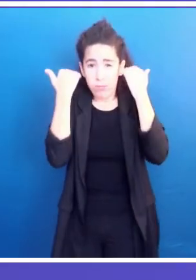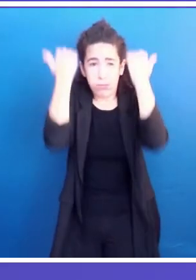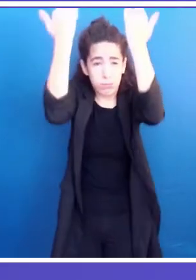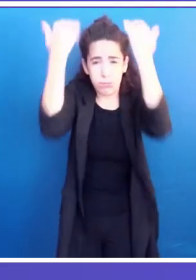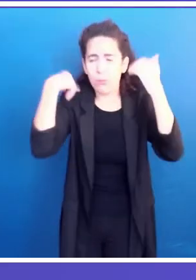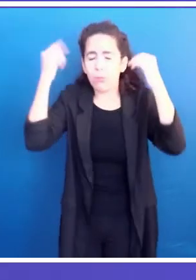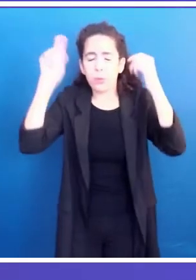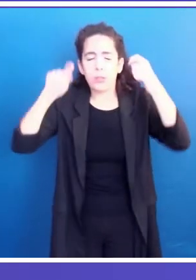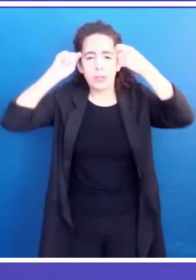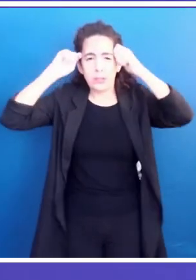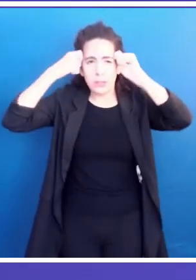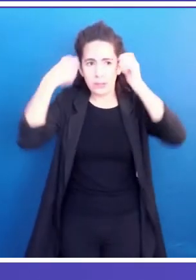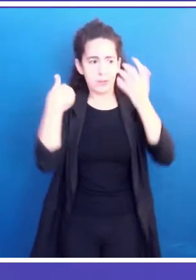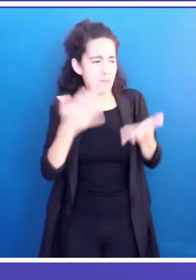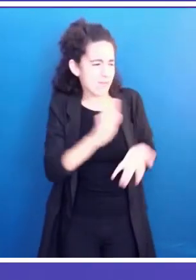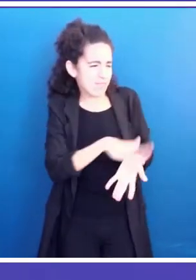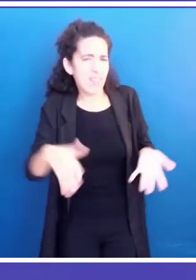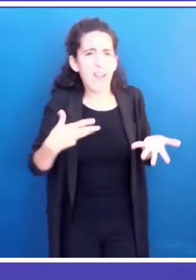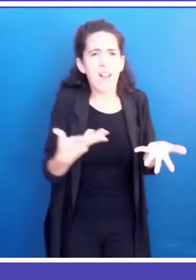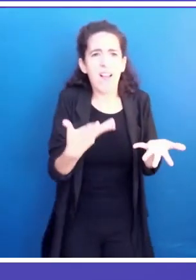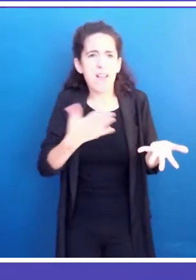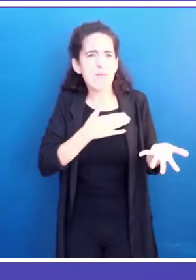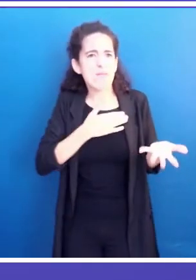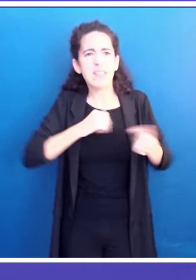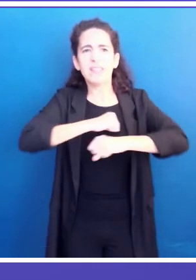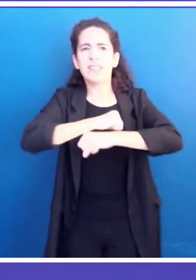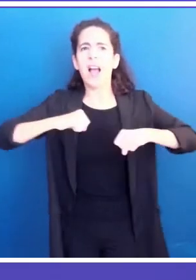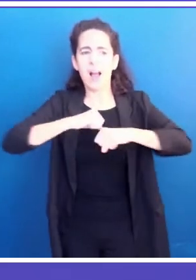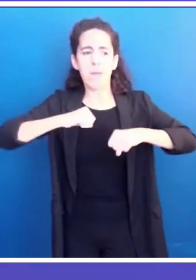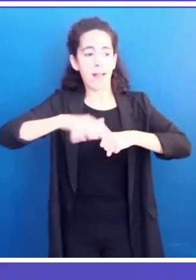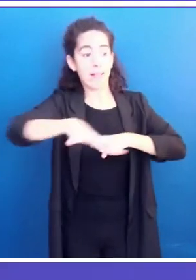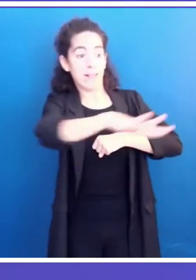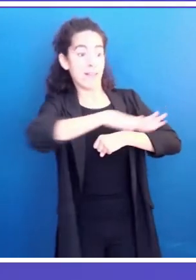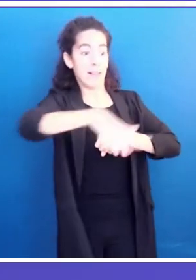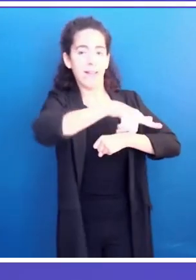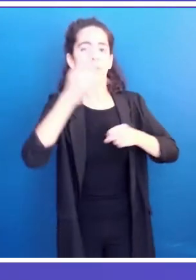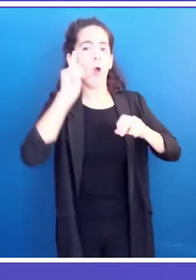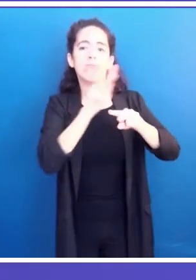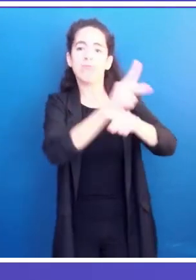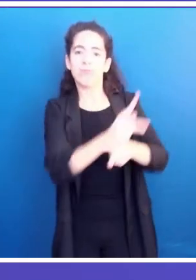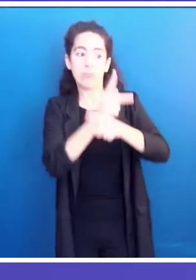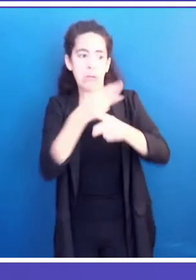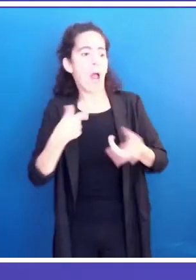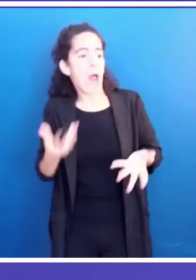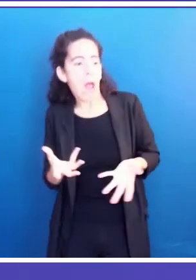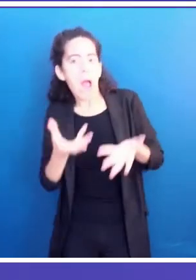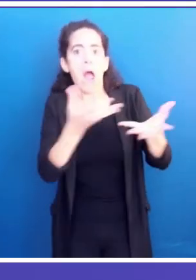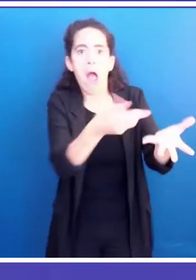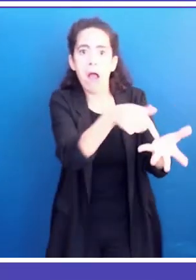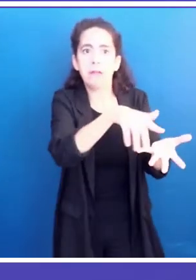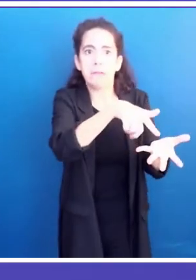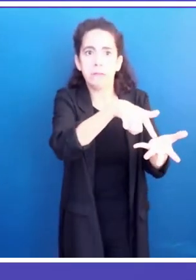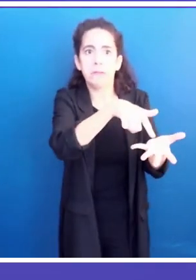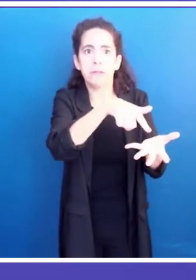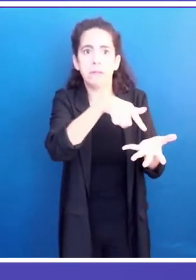يمكن للمرأة مثلا أن تضع أطفالها إذا كانت تعمل في مكان لا يسمح بتسوية